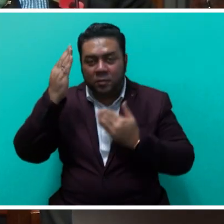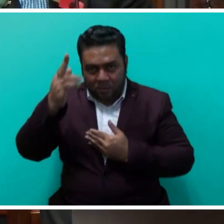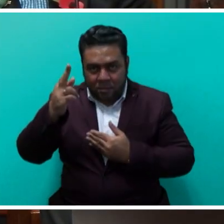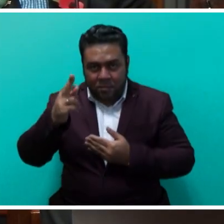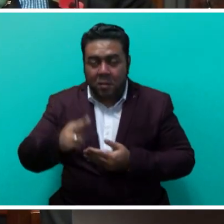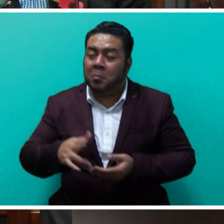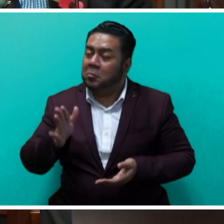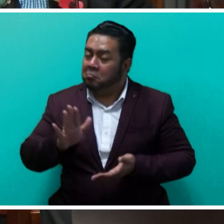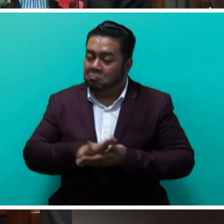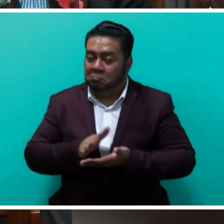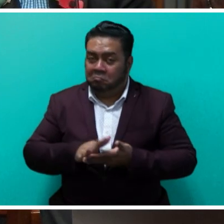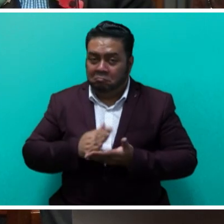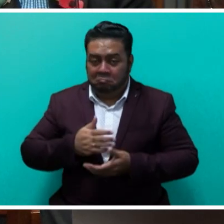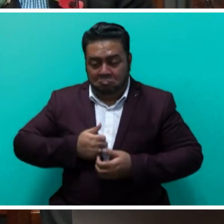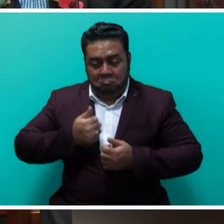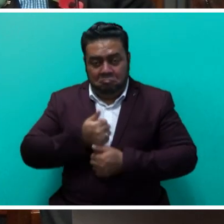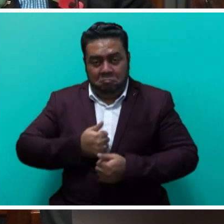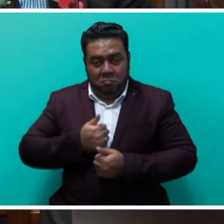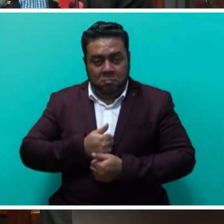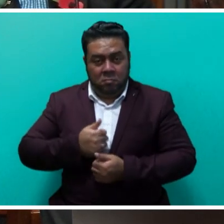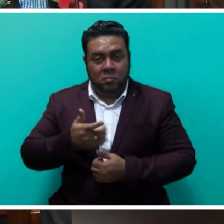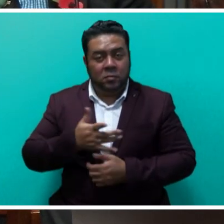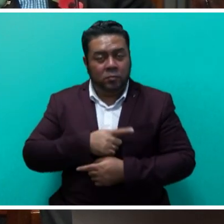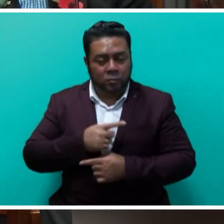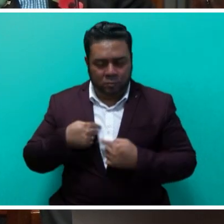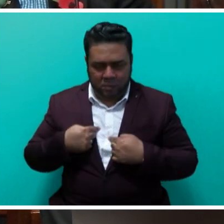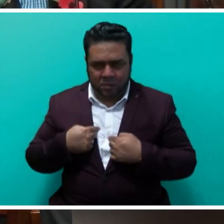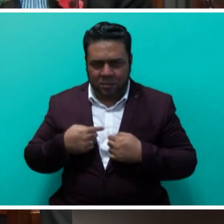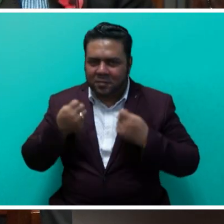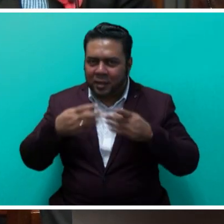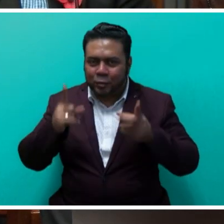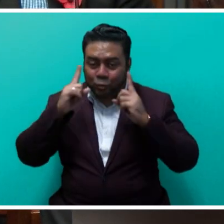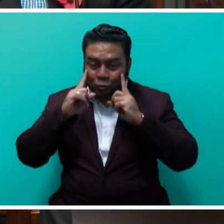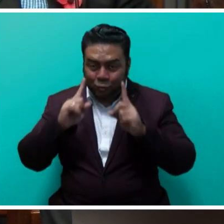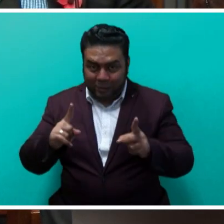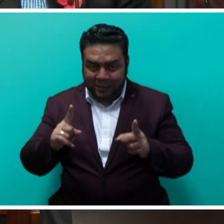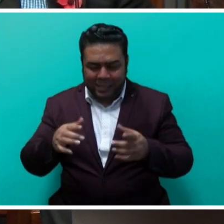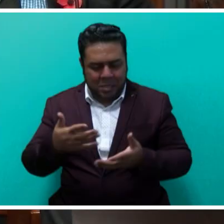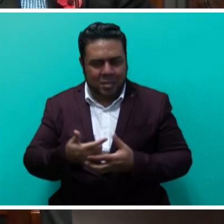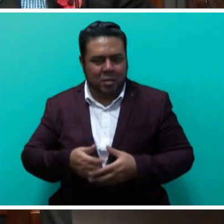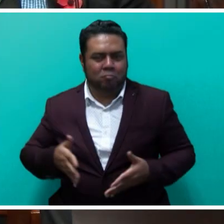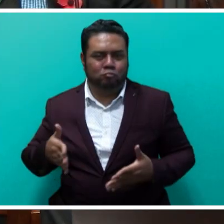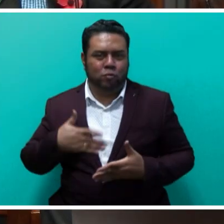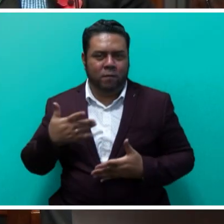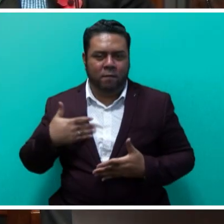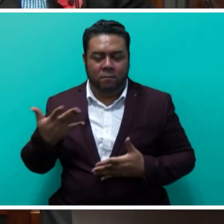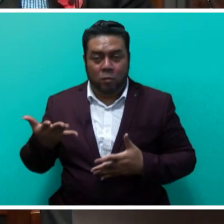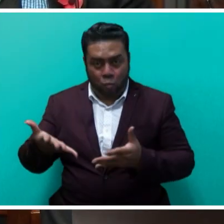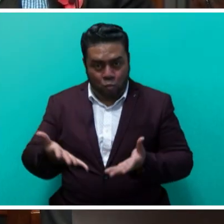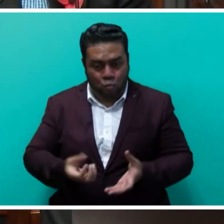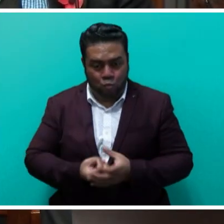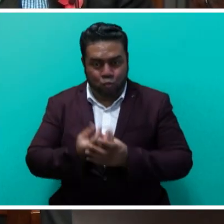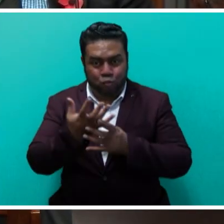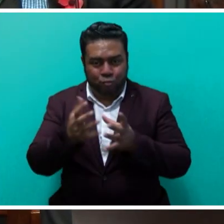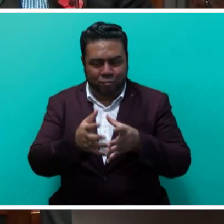kani marau ni kitou sa teki vuraida na kena sa ambula taletiku mai, na kena ngaravi